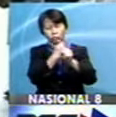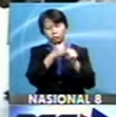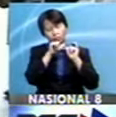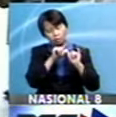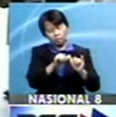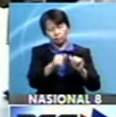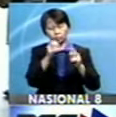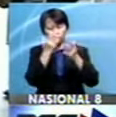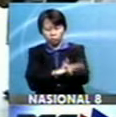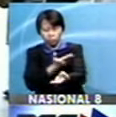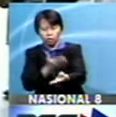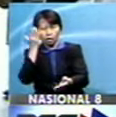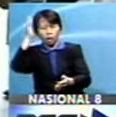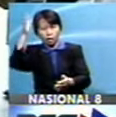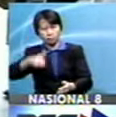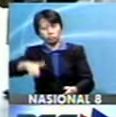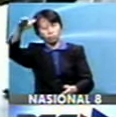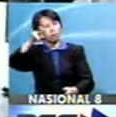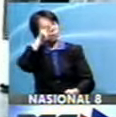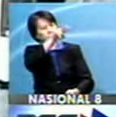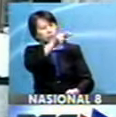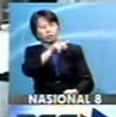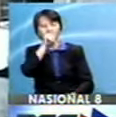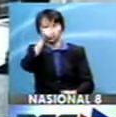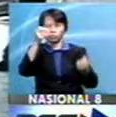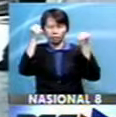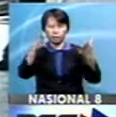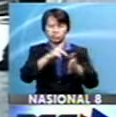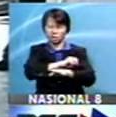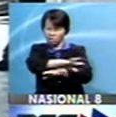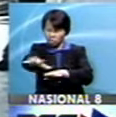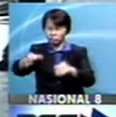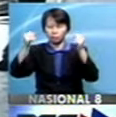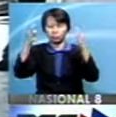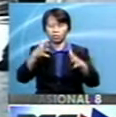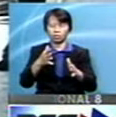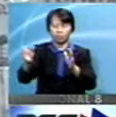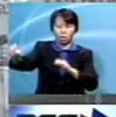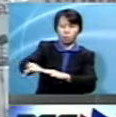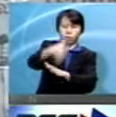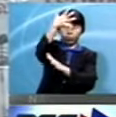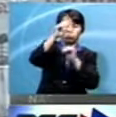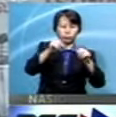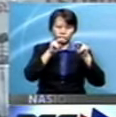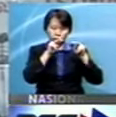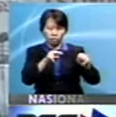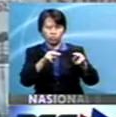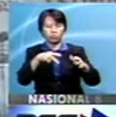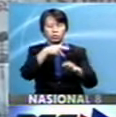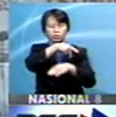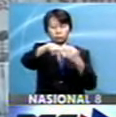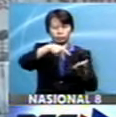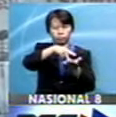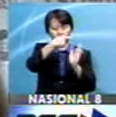untuk tatapan generasi akan datang. Sememangnya banyak lagi kesan serta monumen tsunami yang dapat dilihat di negara kepulauan ini,